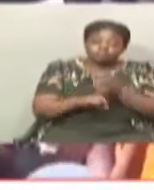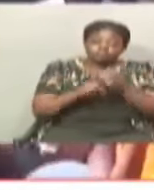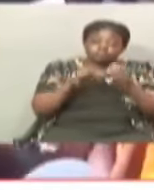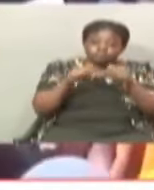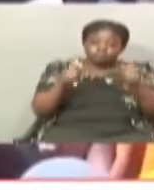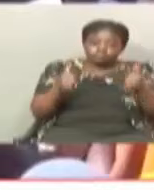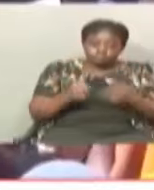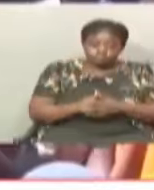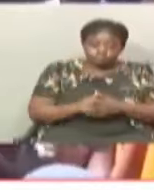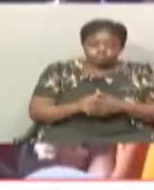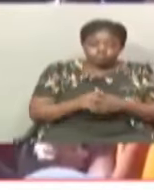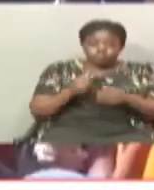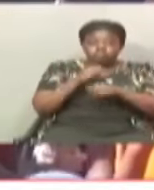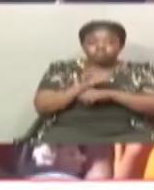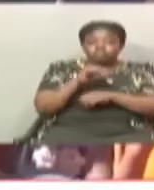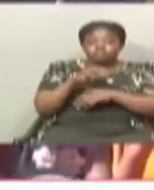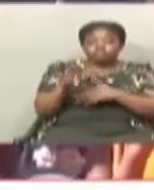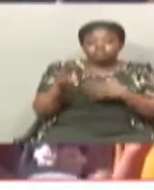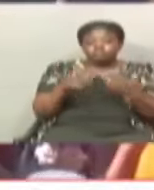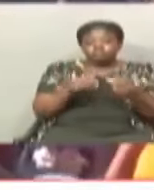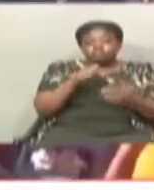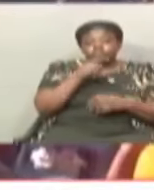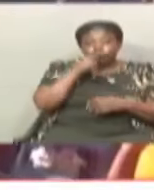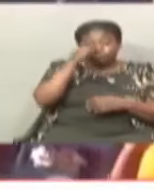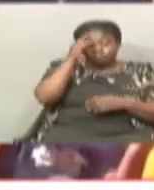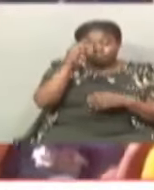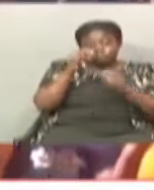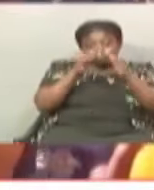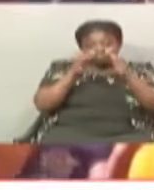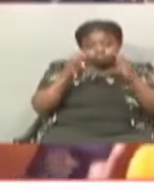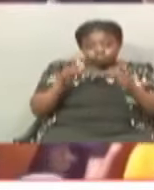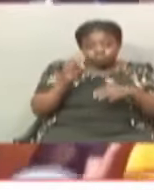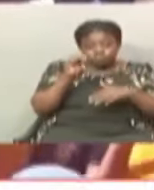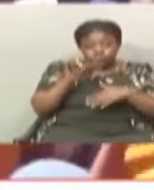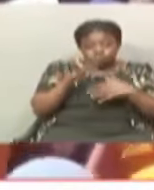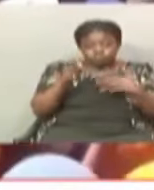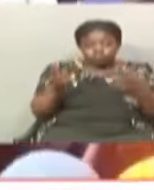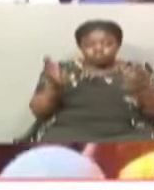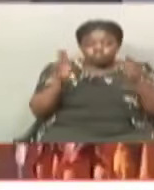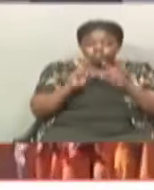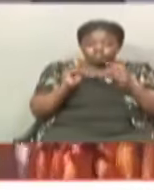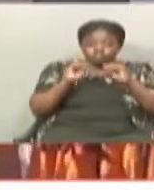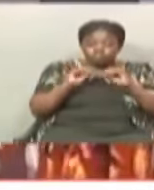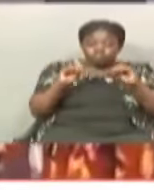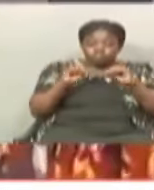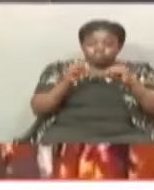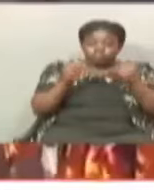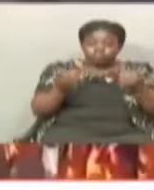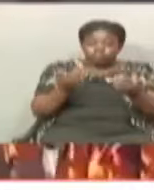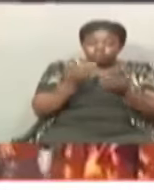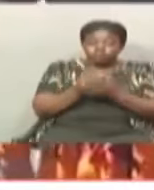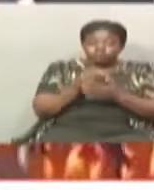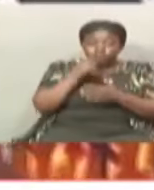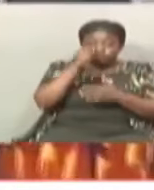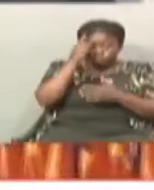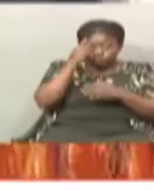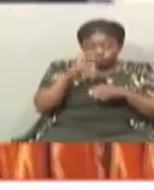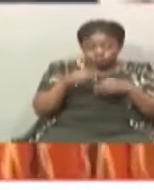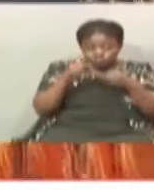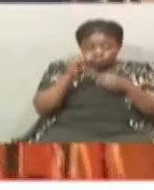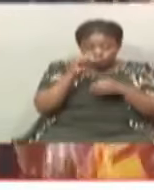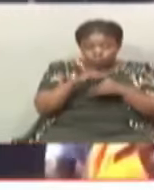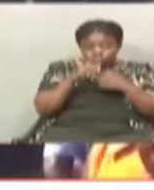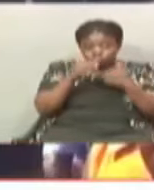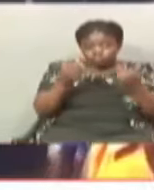bulungi esomero lino di wor coming up limuza ile ku level yali tule do kusomesa abana bona sina basadde kubongera